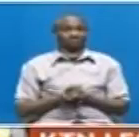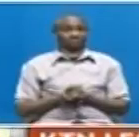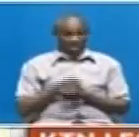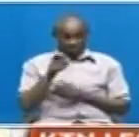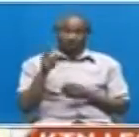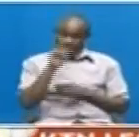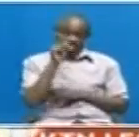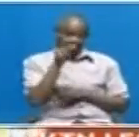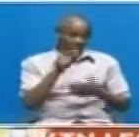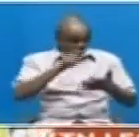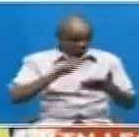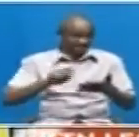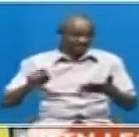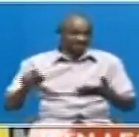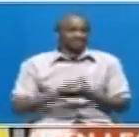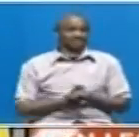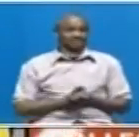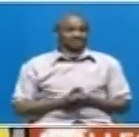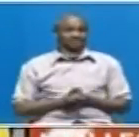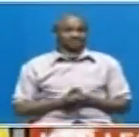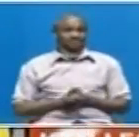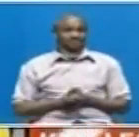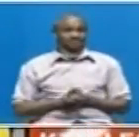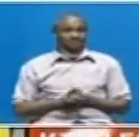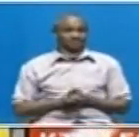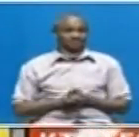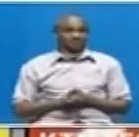tunaanza naye ya sasa, tunaanza naye